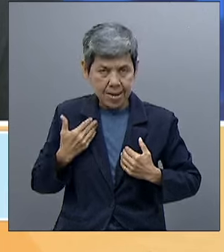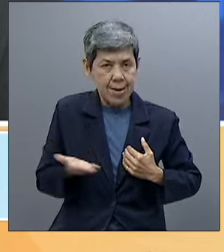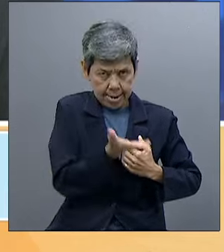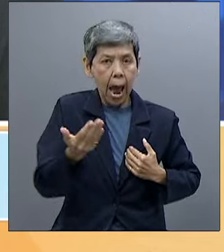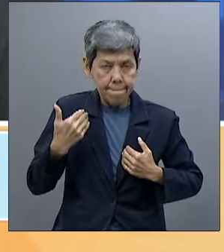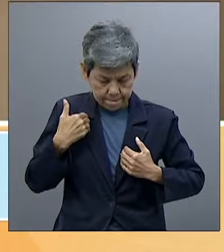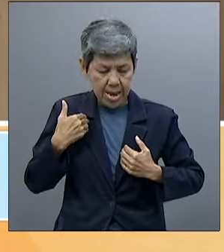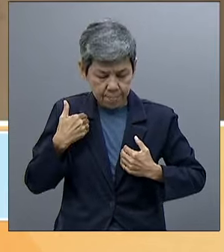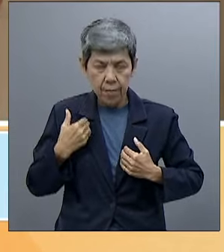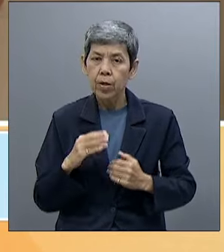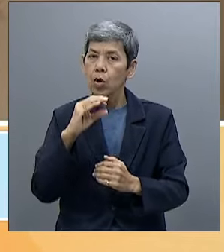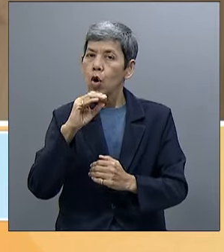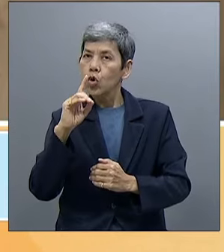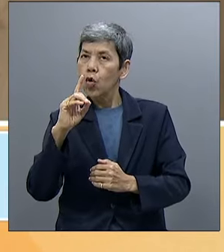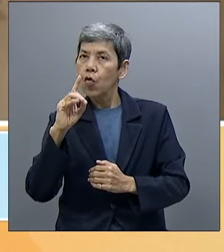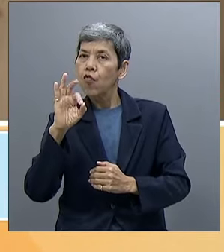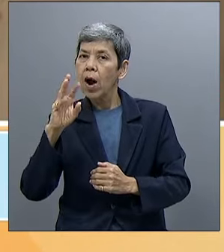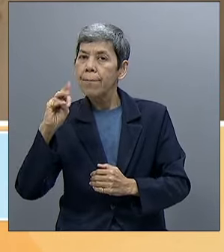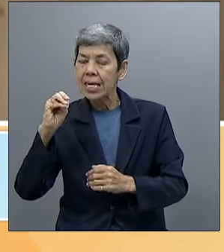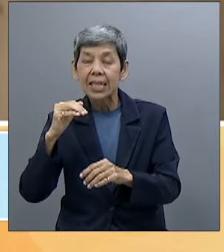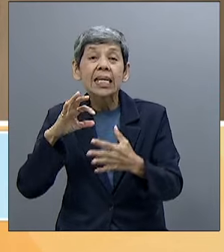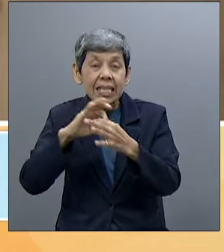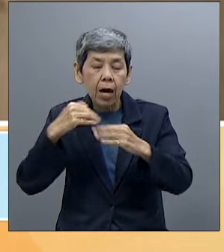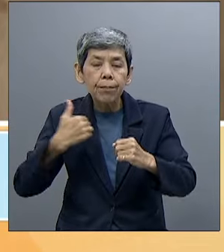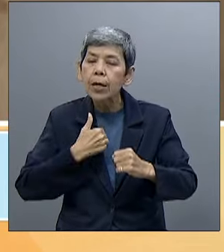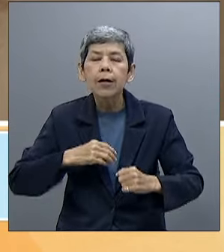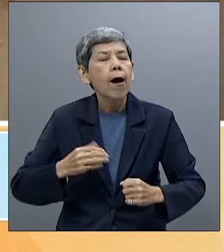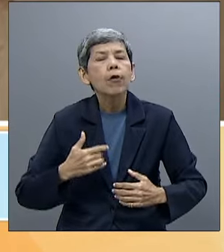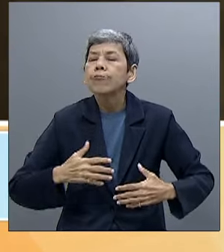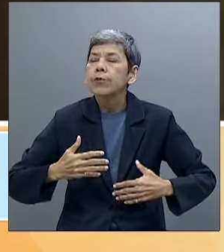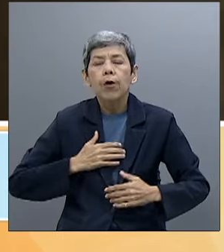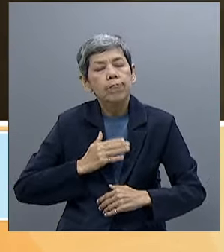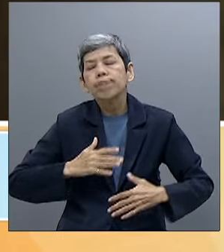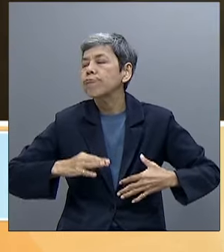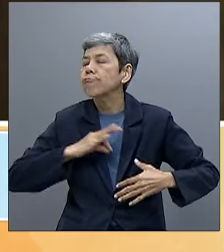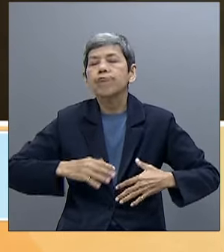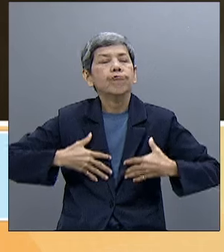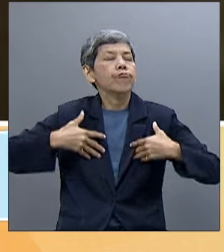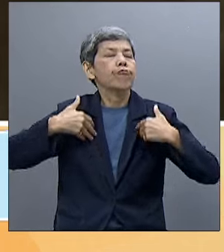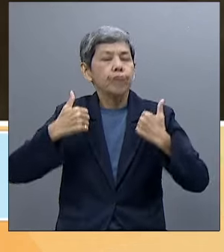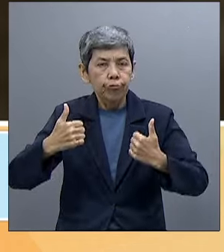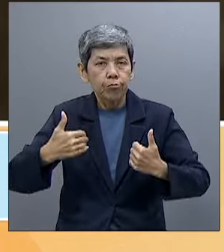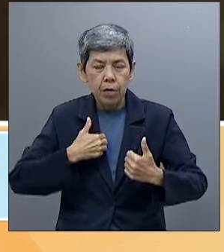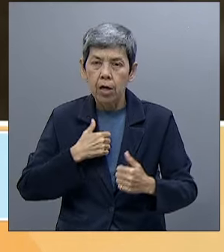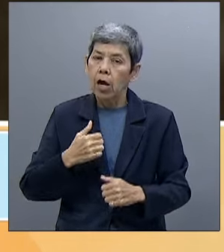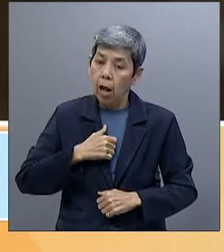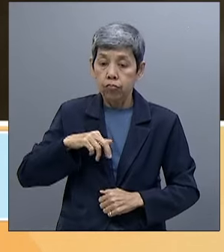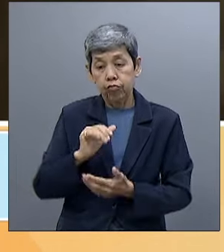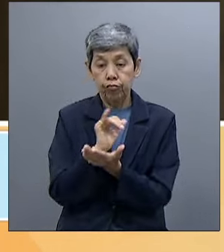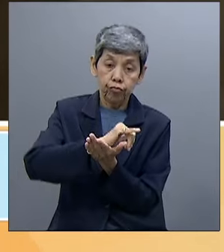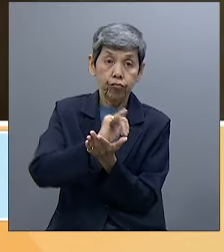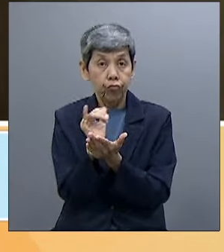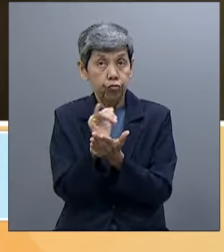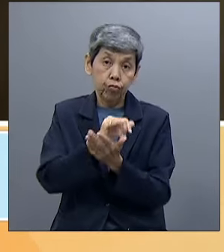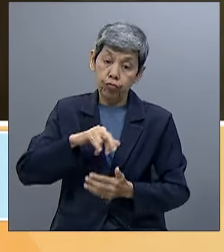คะโดปามีนเนี่ยหลายๆคนเขาจะเรียกว่าเป็นสารความสุขนะคะแต่ว่าในชของการเคลื่อนไหวแล้วก็ระบบกล้ามเนื้อ